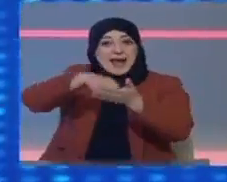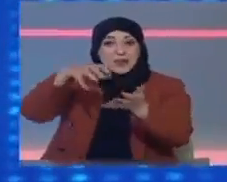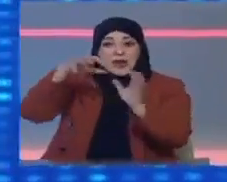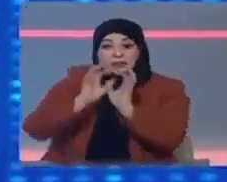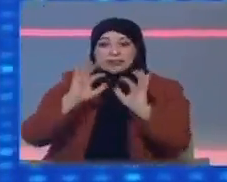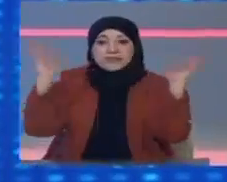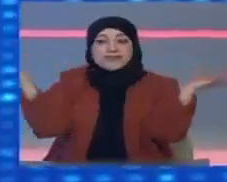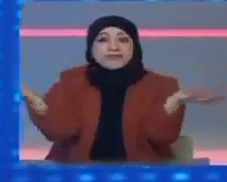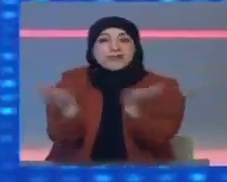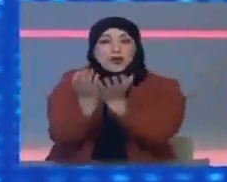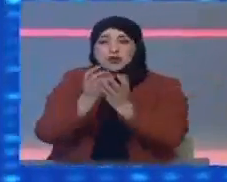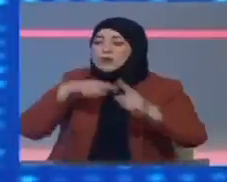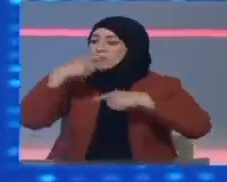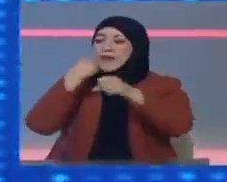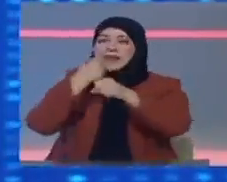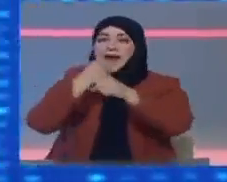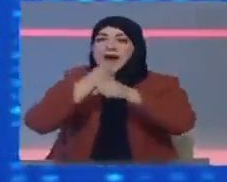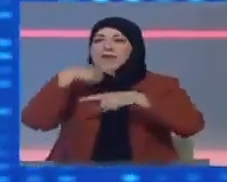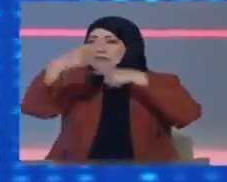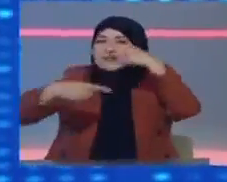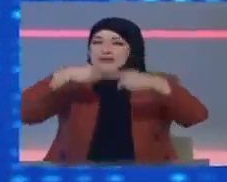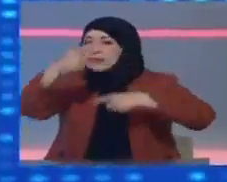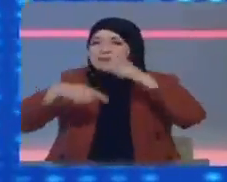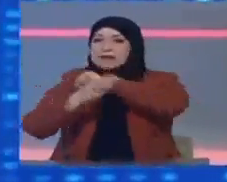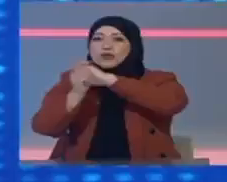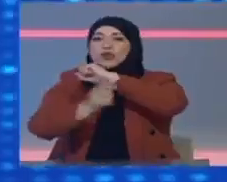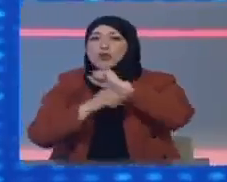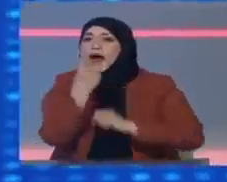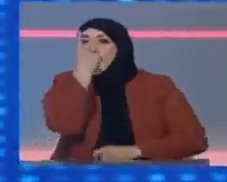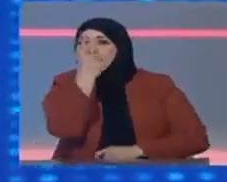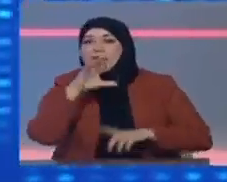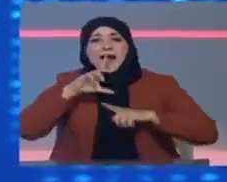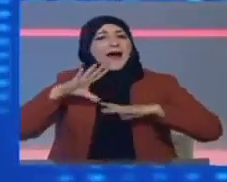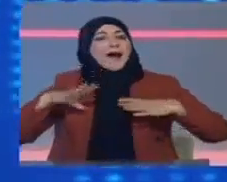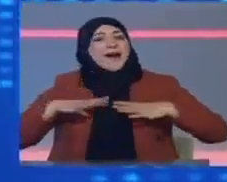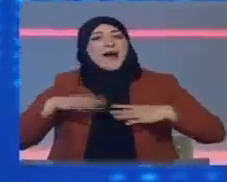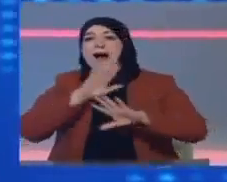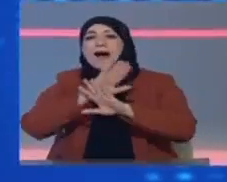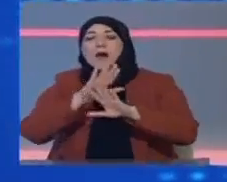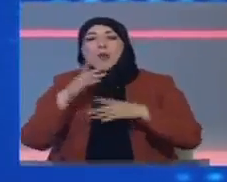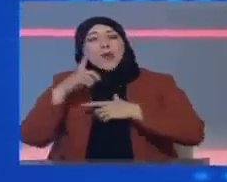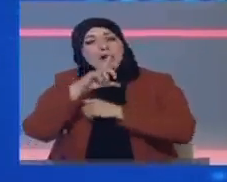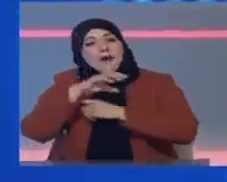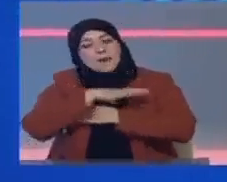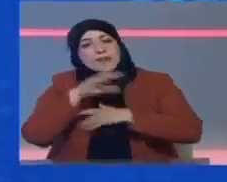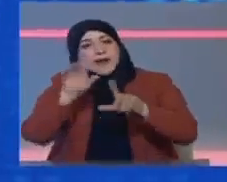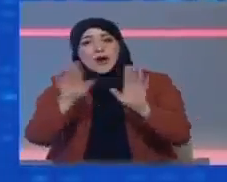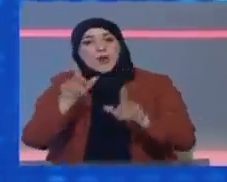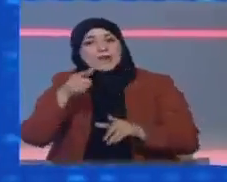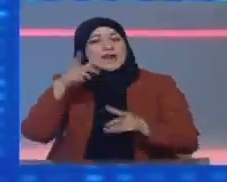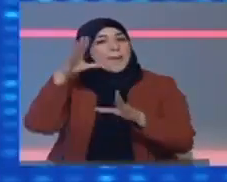نشاطها كامله ايام الاسبوع عدا يوم الراحه بكامل تراب البلاد من الاخبار تابعت تزويد السوق الجمله ببئر